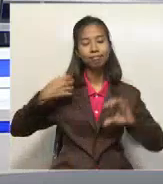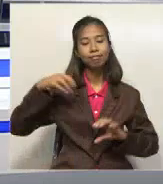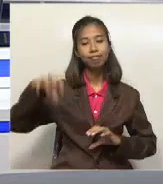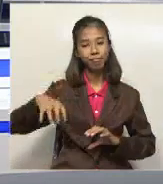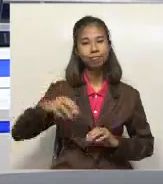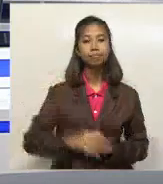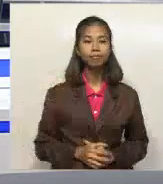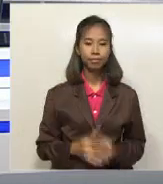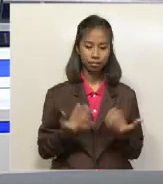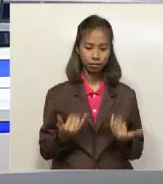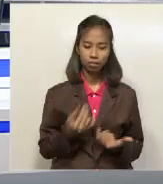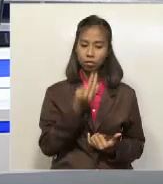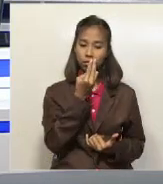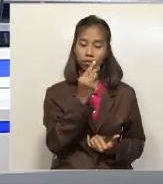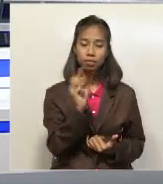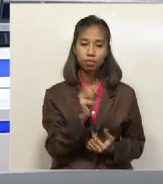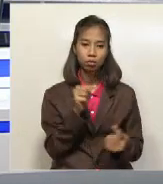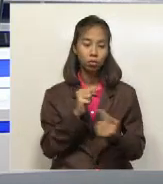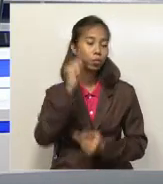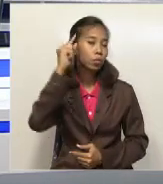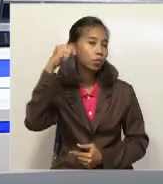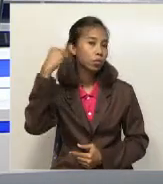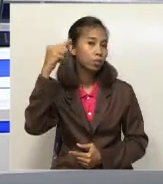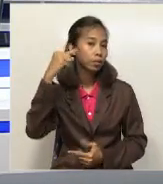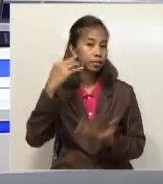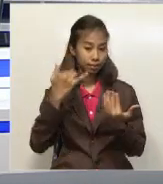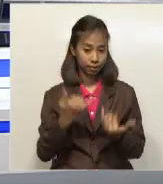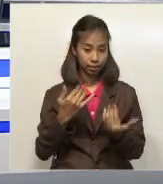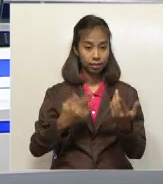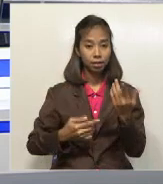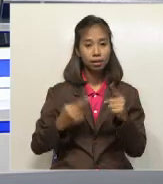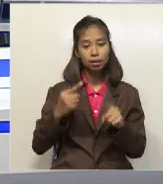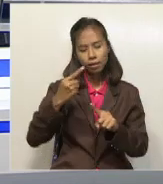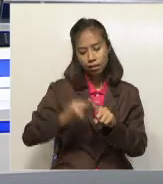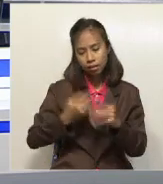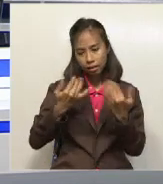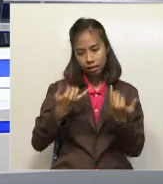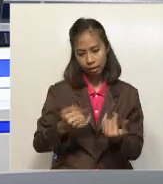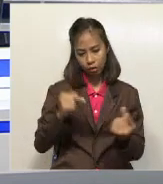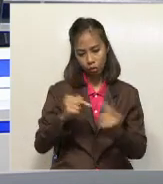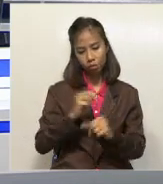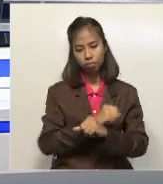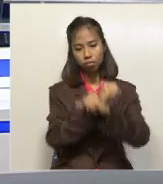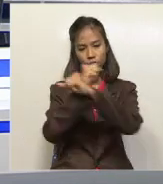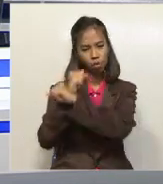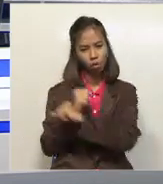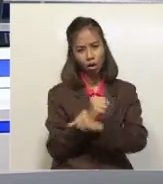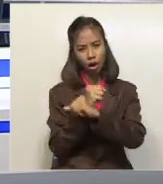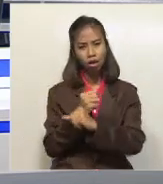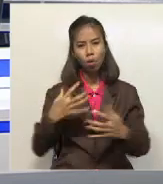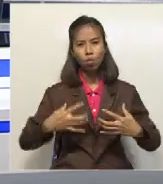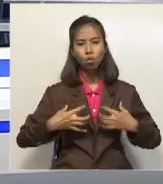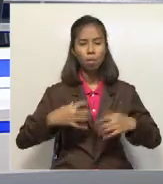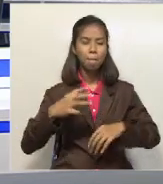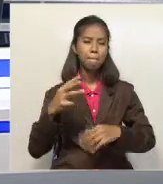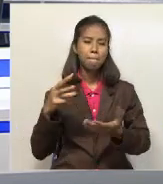เอามาดูอีกหนึ่งเรื่องใกล้ตัวกันบ้างสำหรับคุณผู้หญิงนะคะในโอกาสที่เดือนนี้เป็นเดือนแห่งการป้องกันมะเร็งเต้านมโล